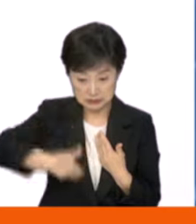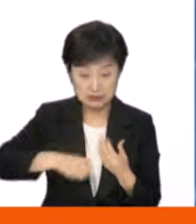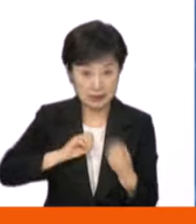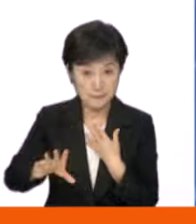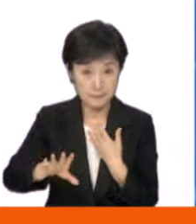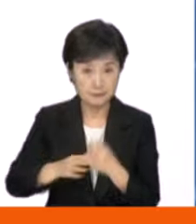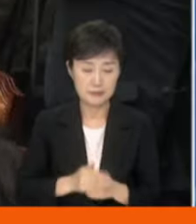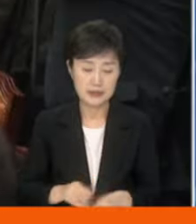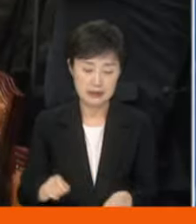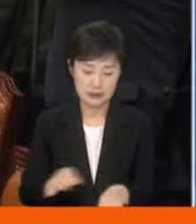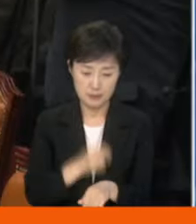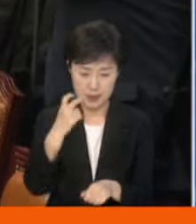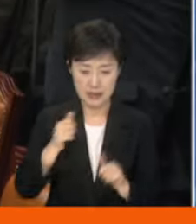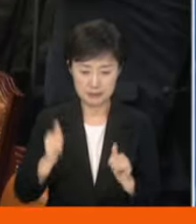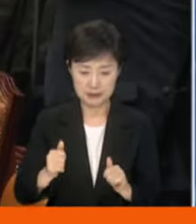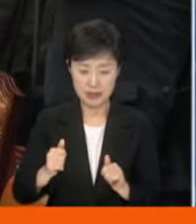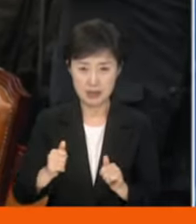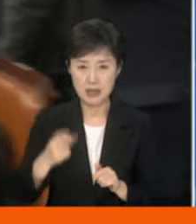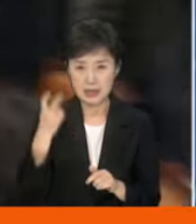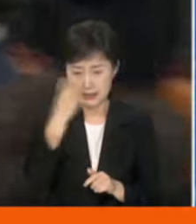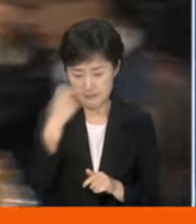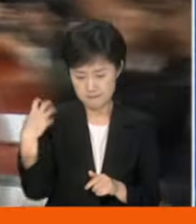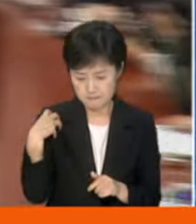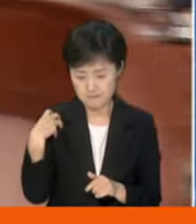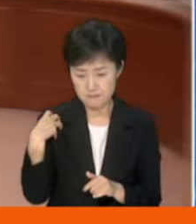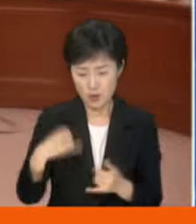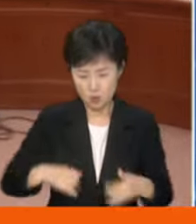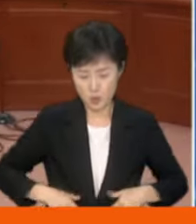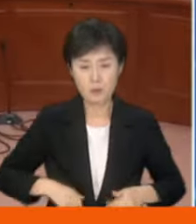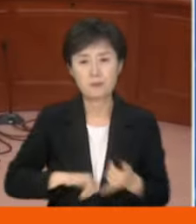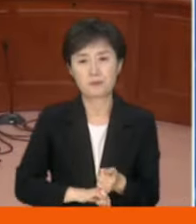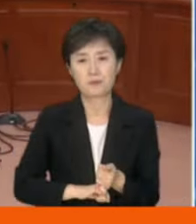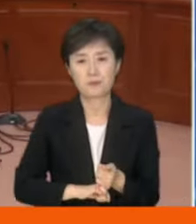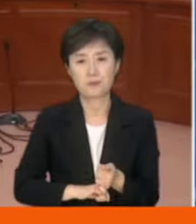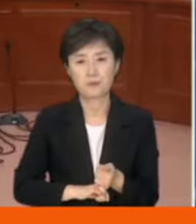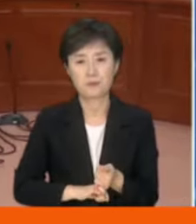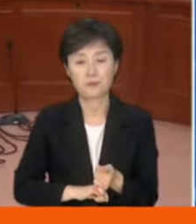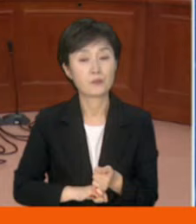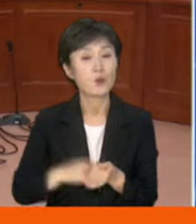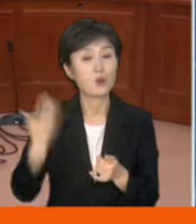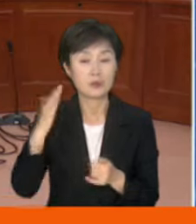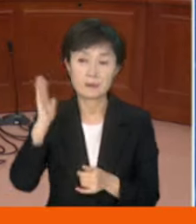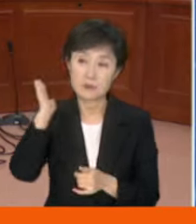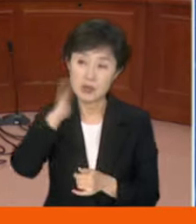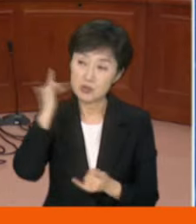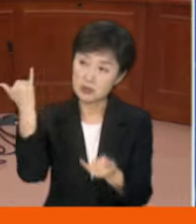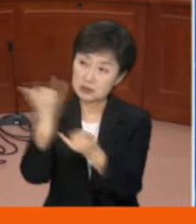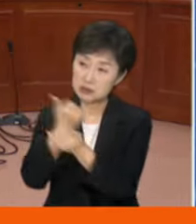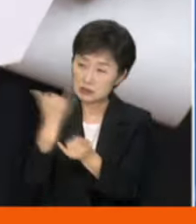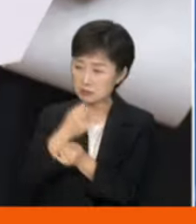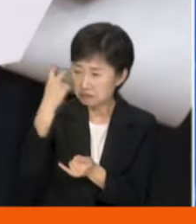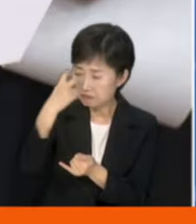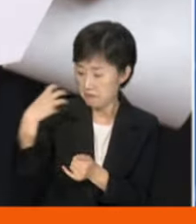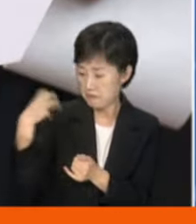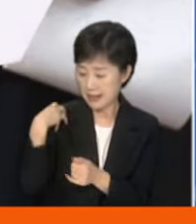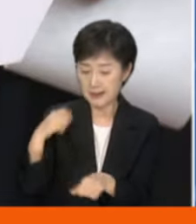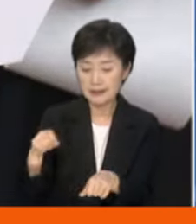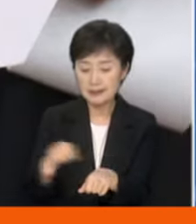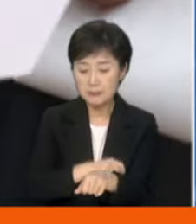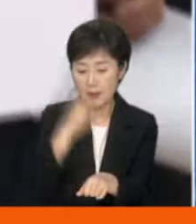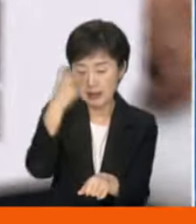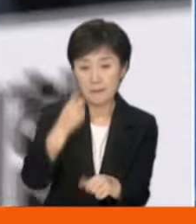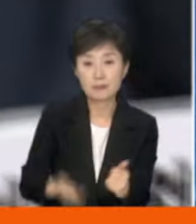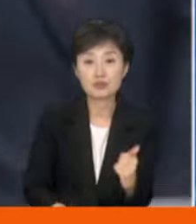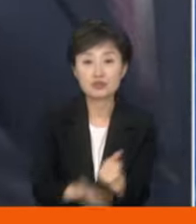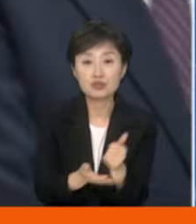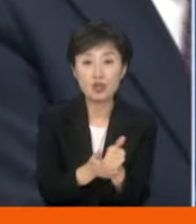대표는 특별감찰관이 반드시 필요하다고 덧붙였습니다. 한 대표는 최근 대통령의 친인척 등을 감찰하는 특별감찰관